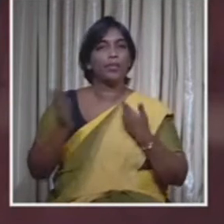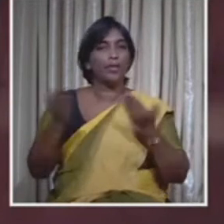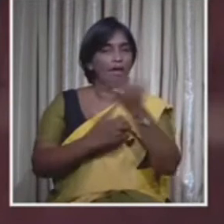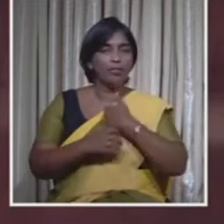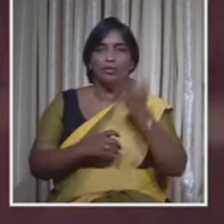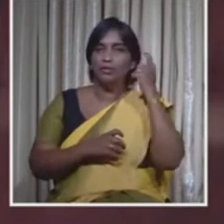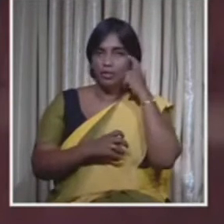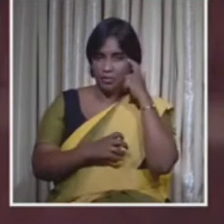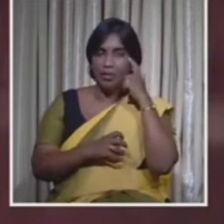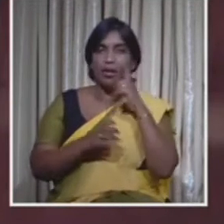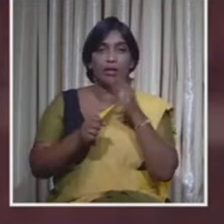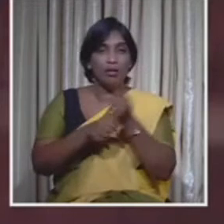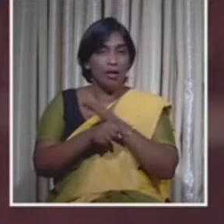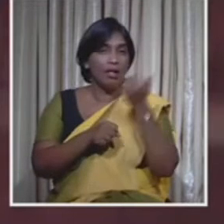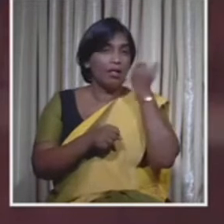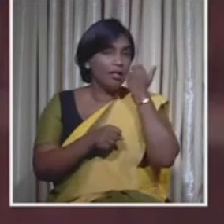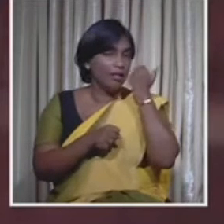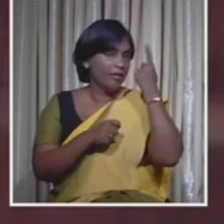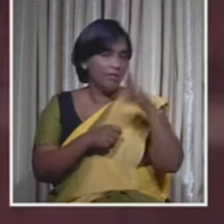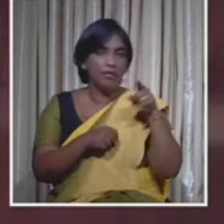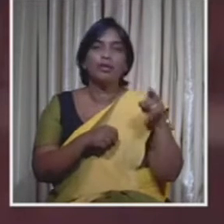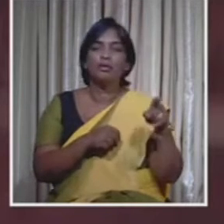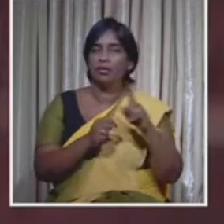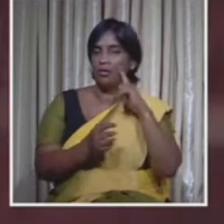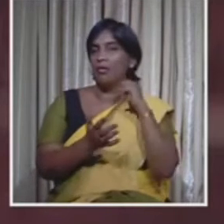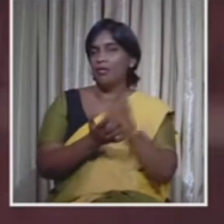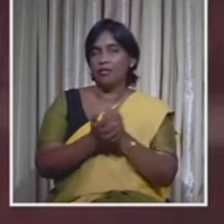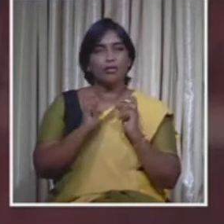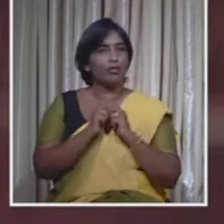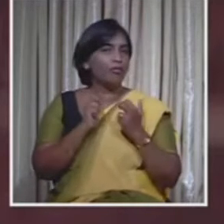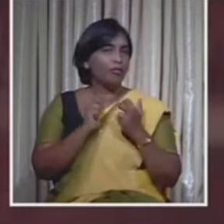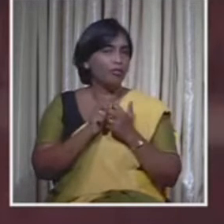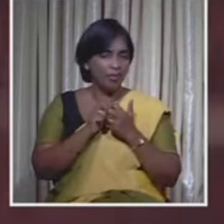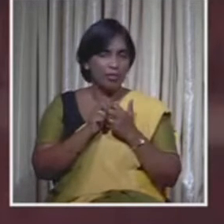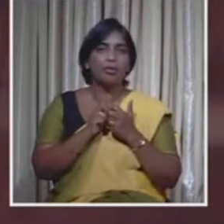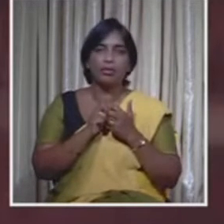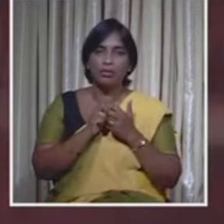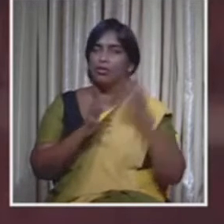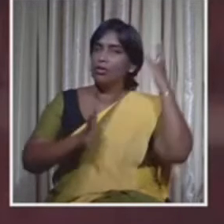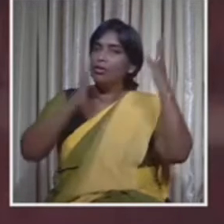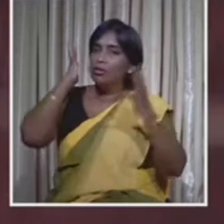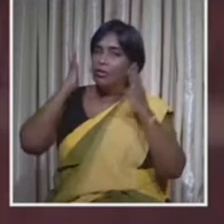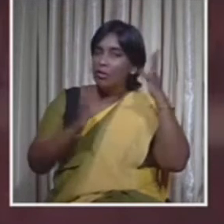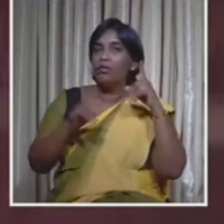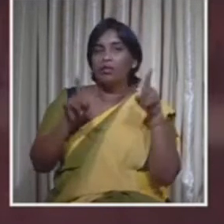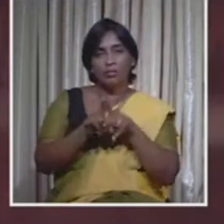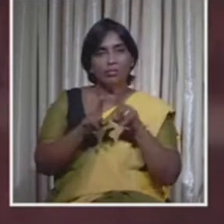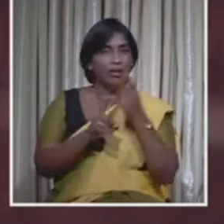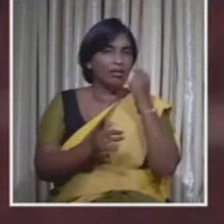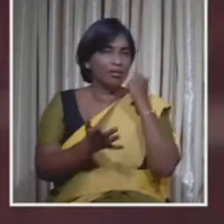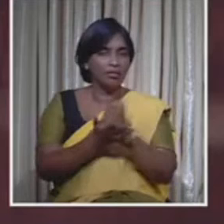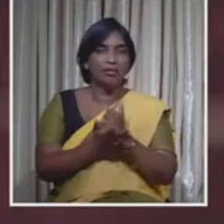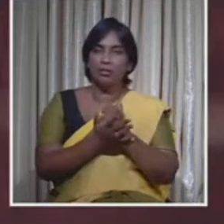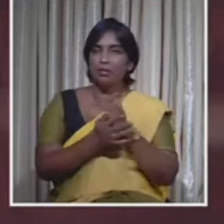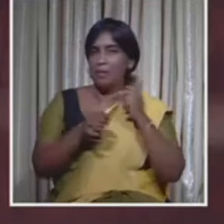දන්නවා කොවිඩ් වසංගතය හරහා ඉතාමත් අර්බුදකාරී තත්ත්වයක් මුළු ලෝකෙම ආර්ථිකයට ප්‍රශ්න